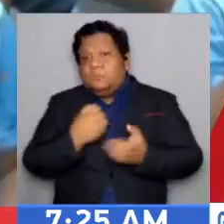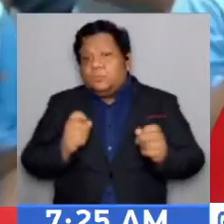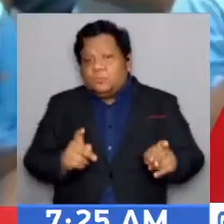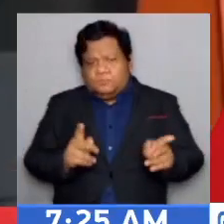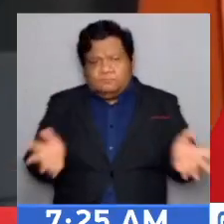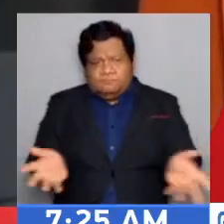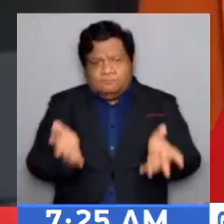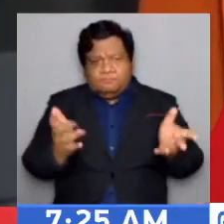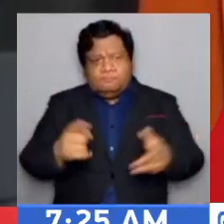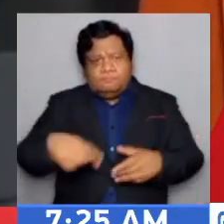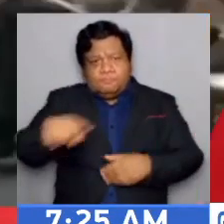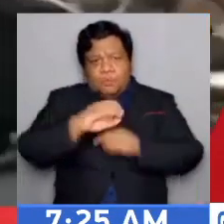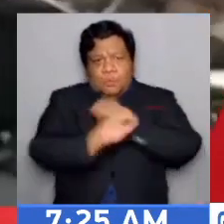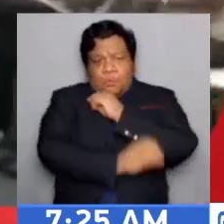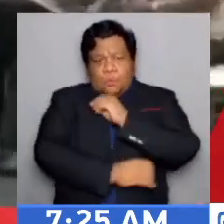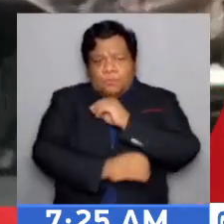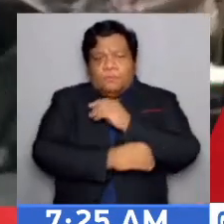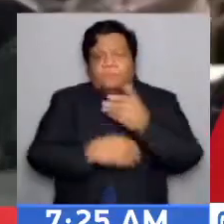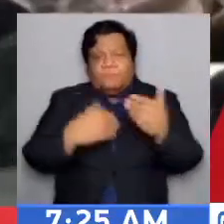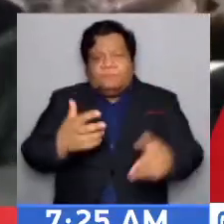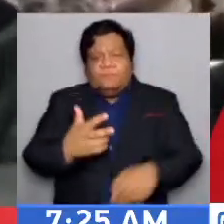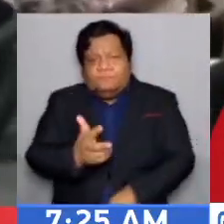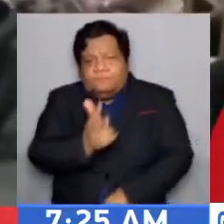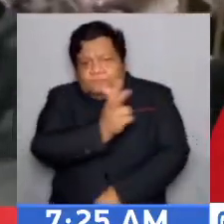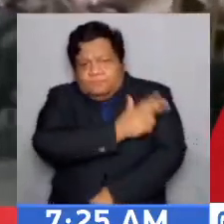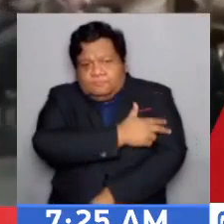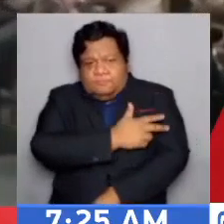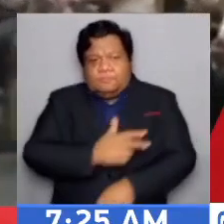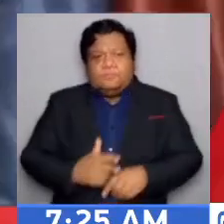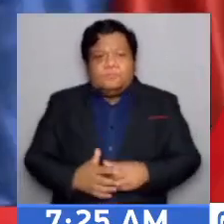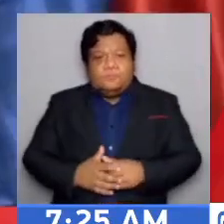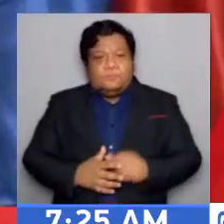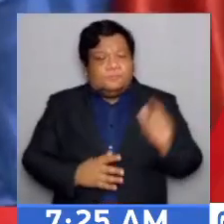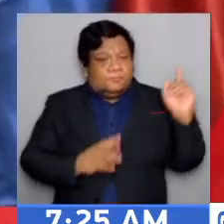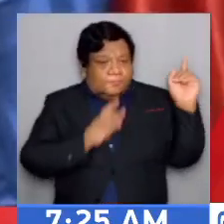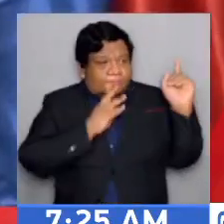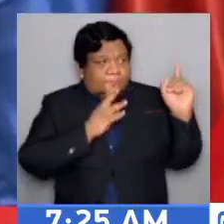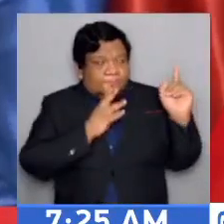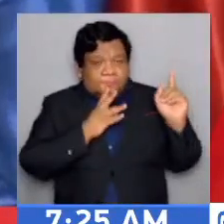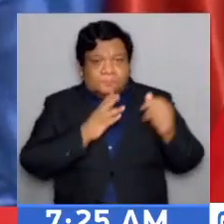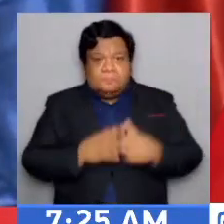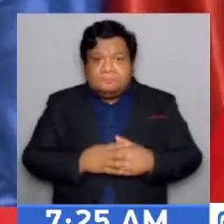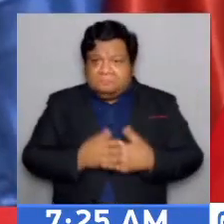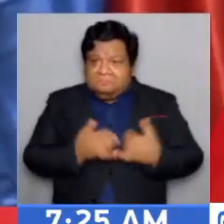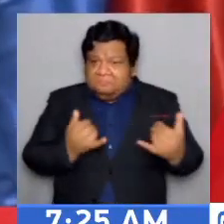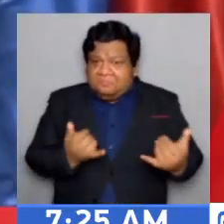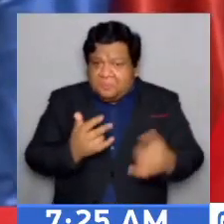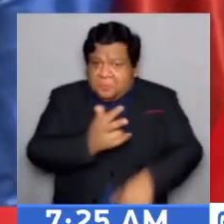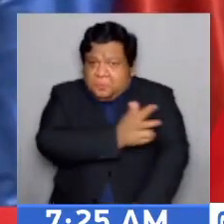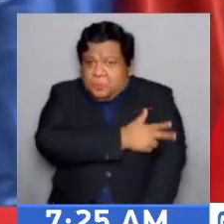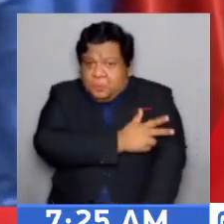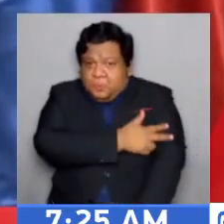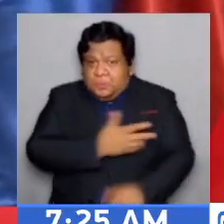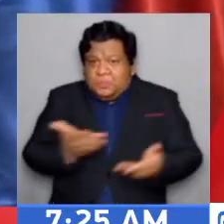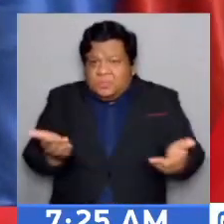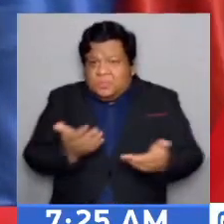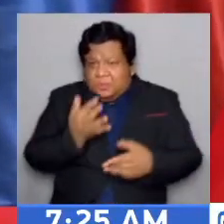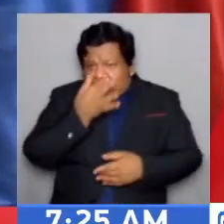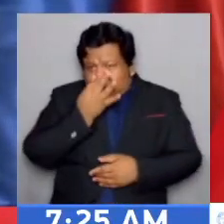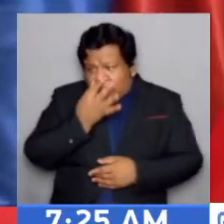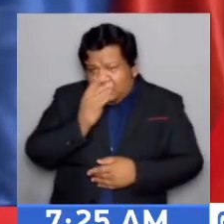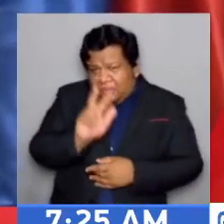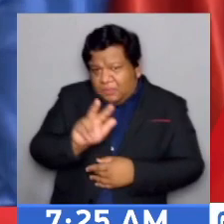na magpa-booster shot na. Mababa pa tayo pa sa booster uptake dito sa inyo, 33%.